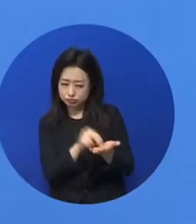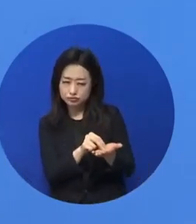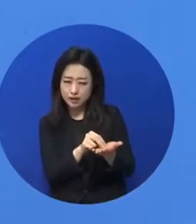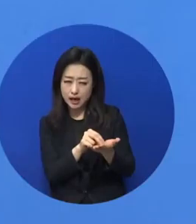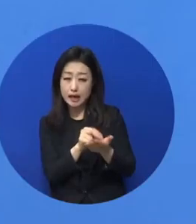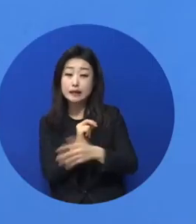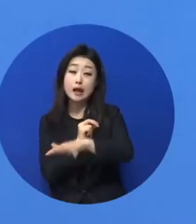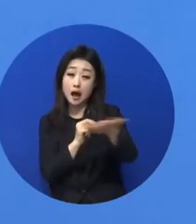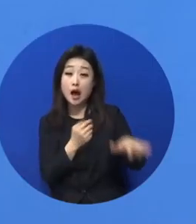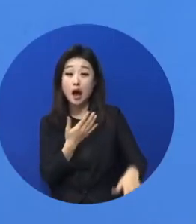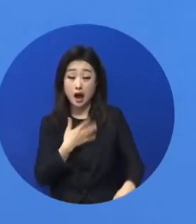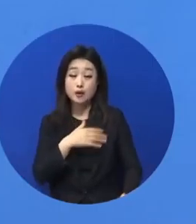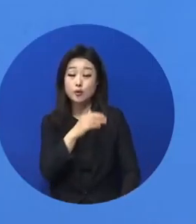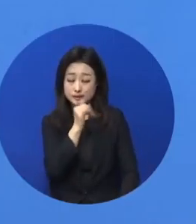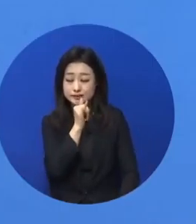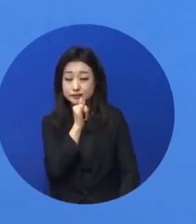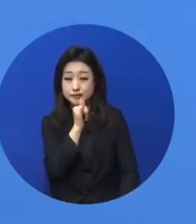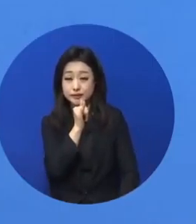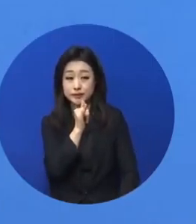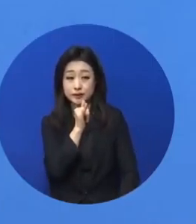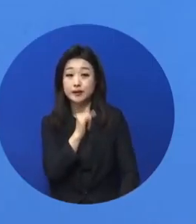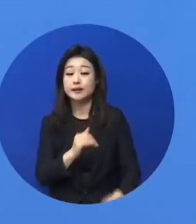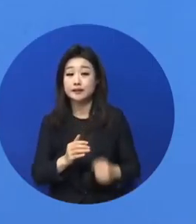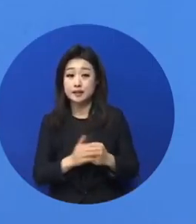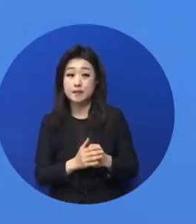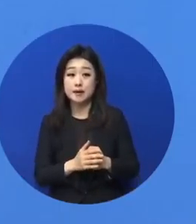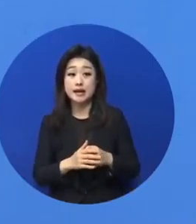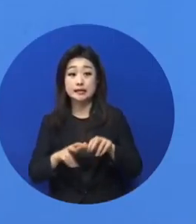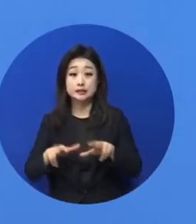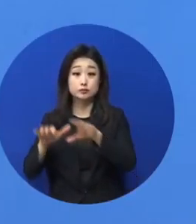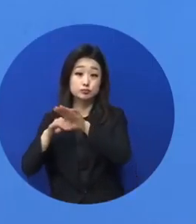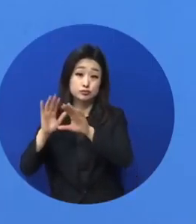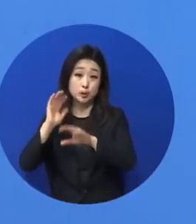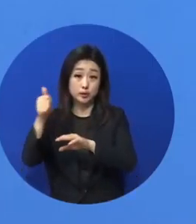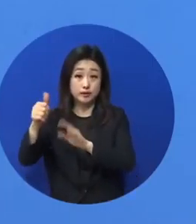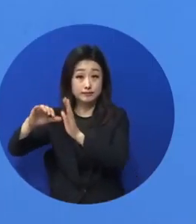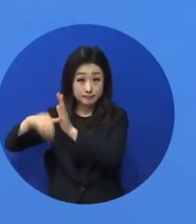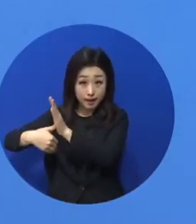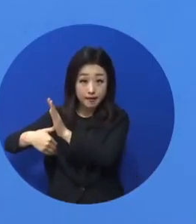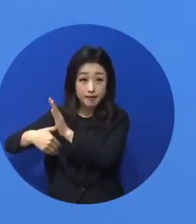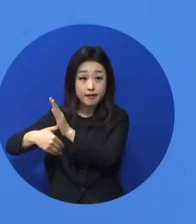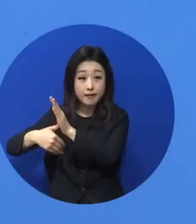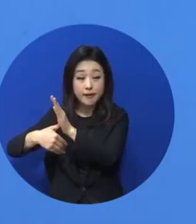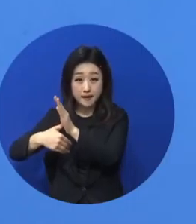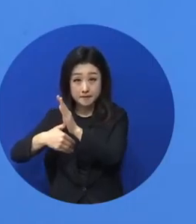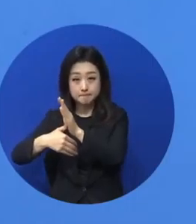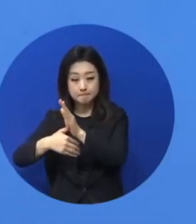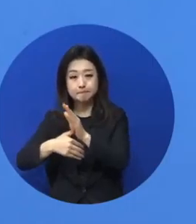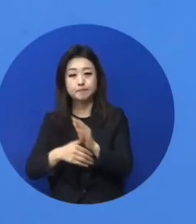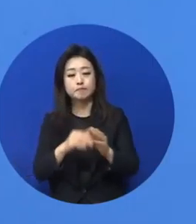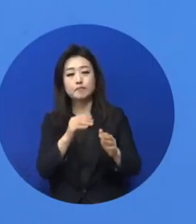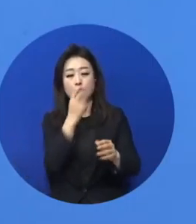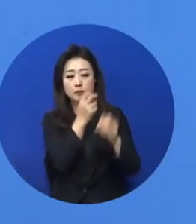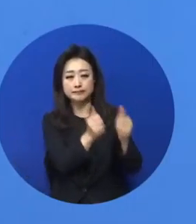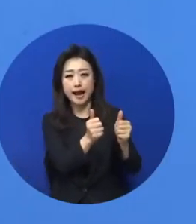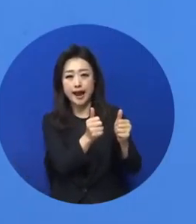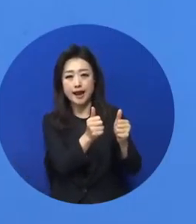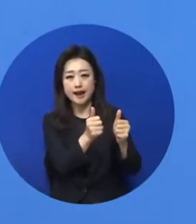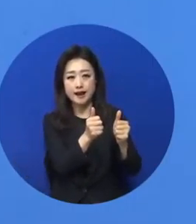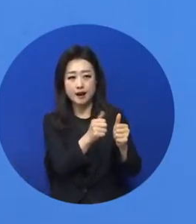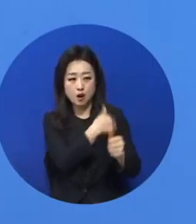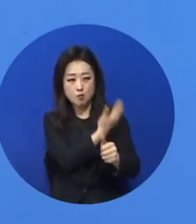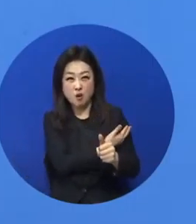대해서는 익히 국민들이 공감을 하시고 그래서 현 문재인 정부에서 그거를 대척할 수 있고 그거에 대해서 방어를 할